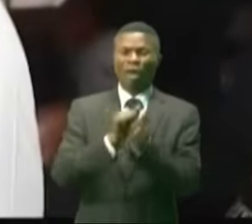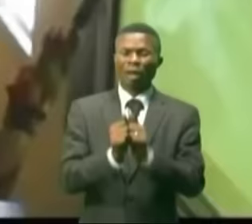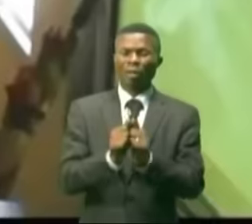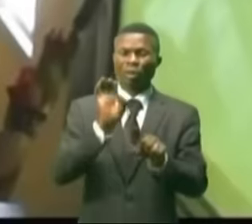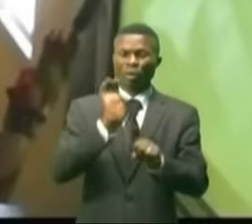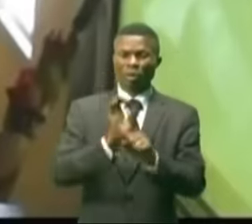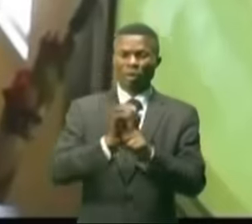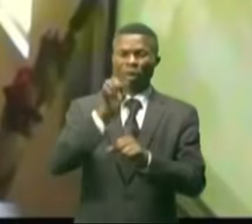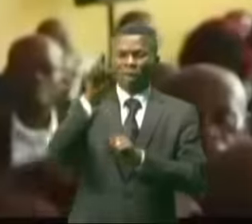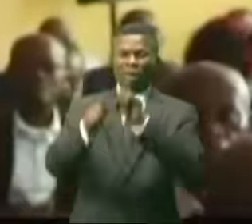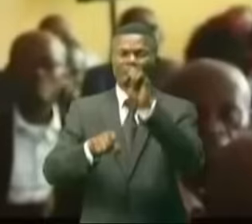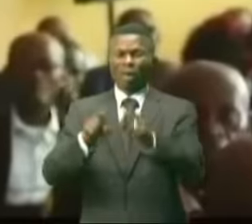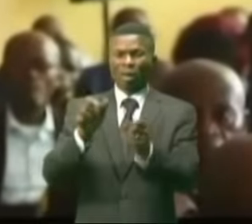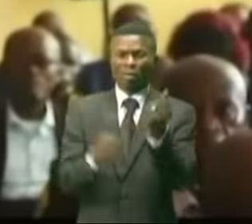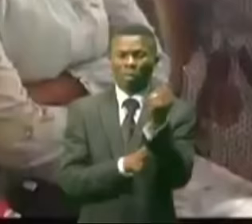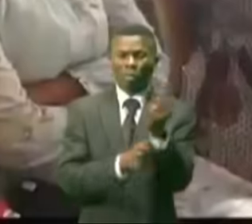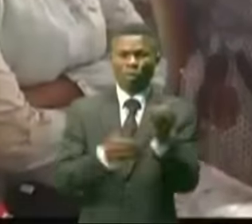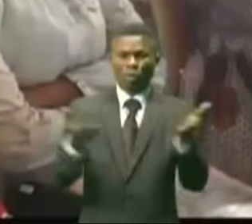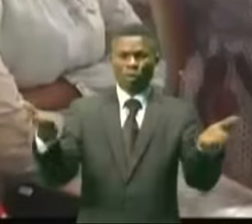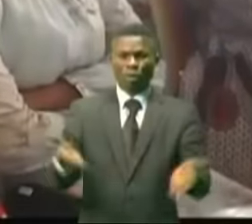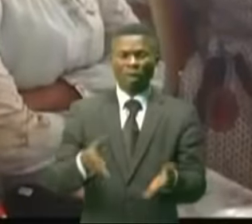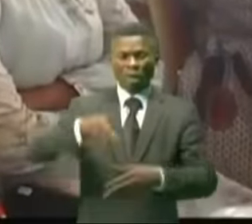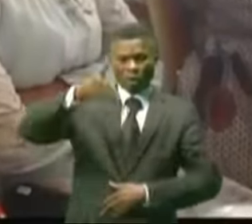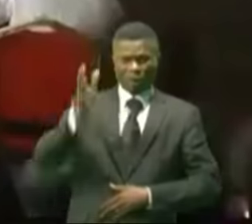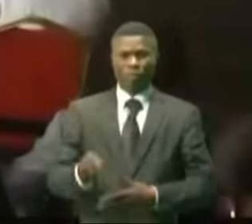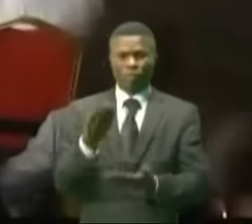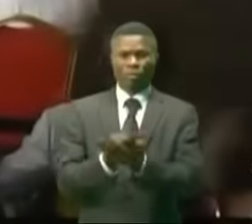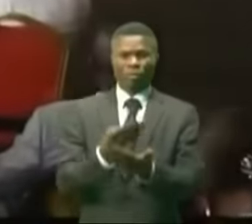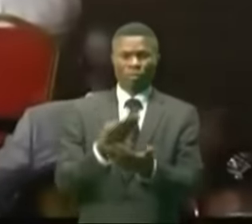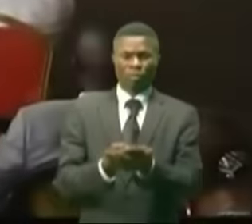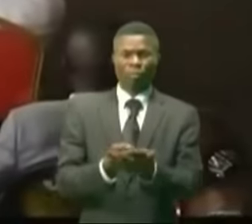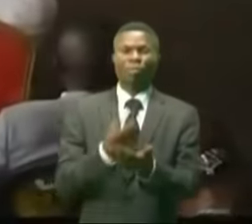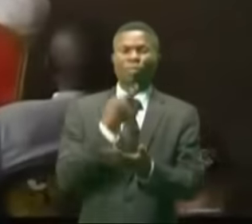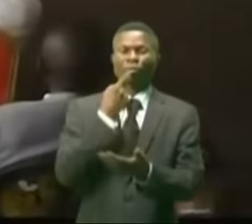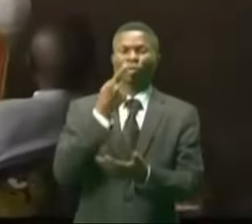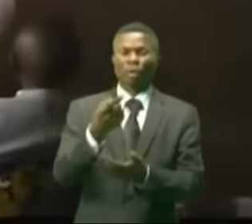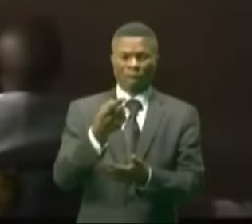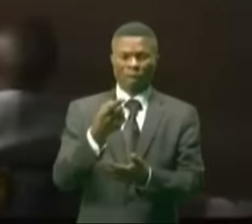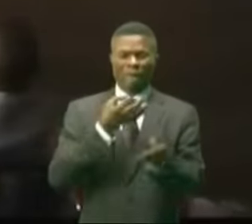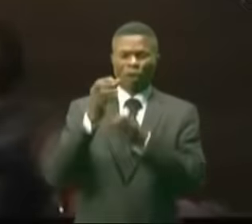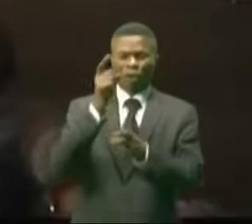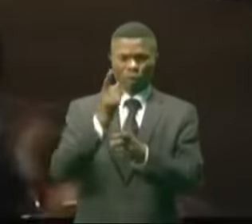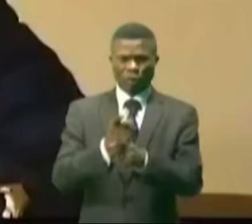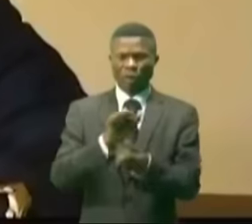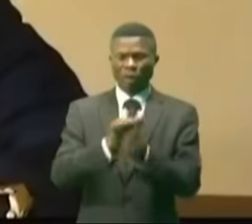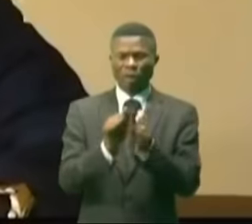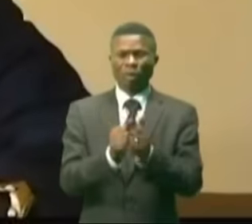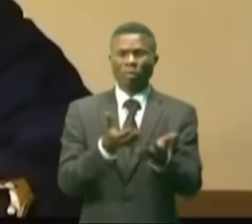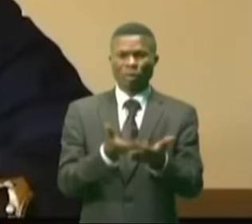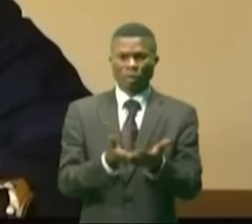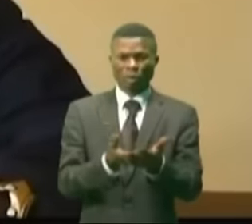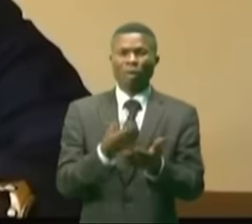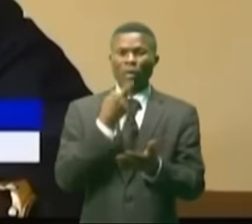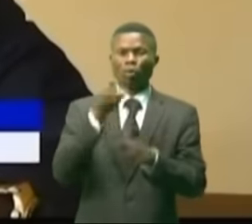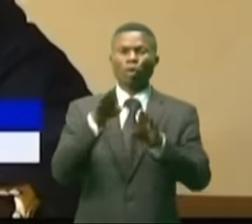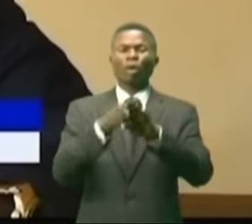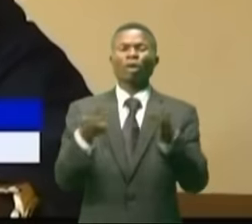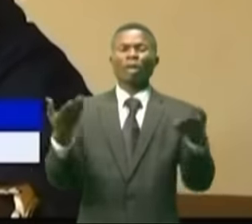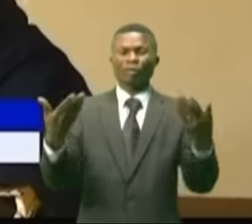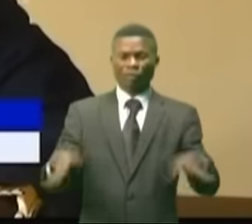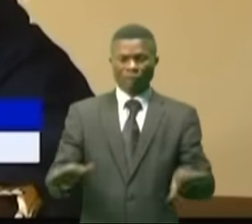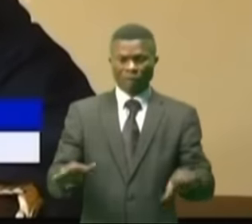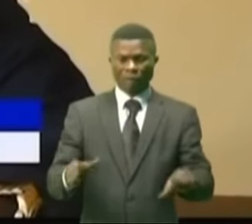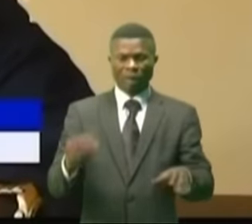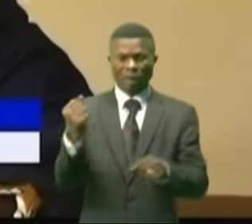chefs des distingués participants et les experts du budget n'ont pas manqué de fournir des précision utile à cet effet. Je déclare clos